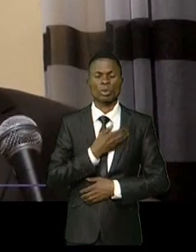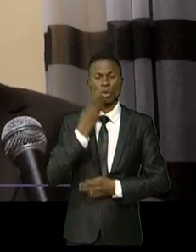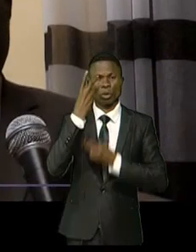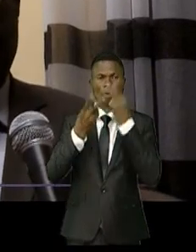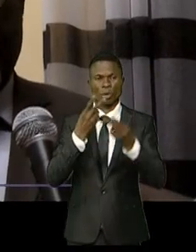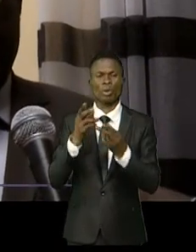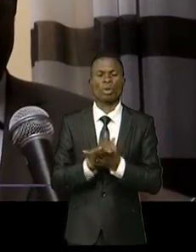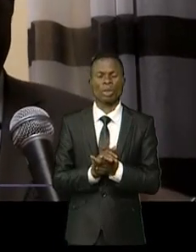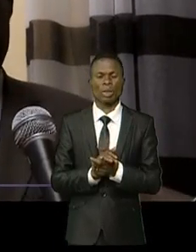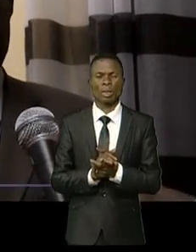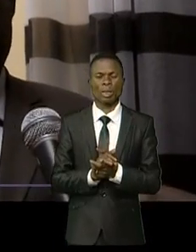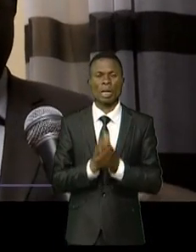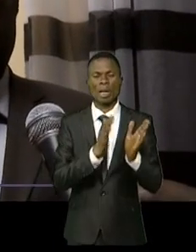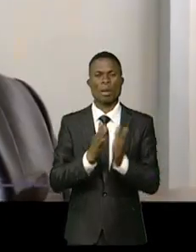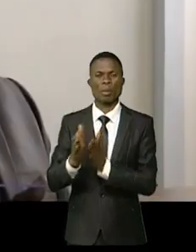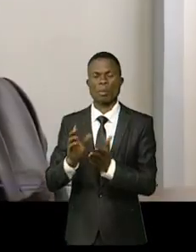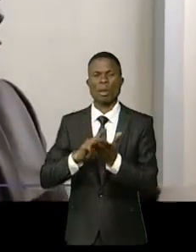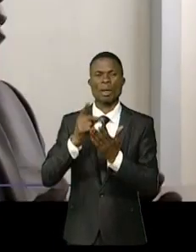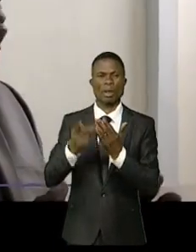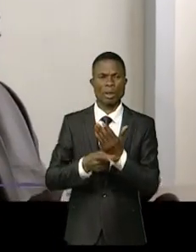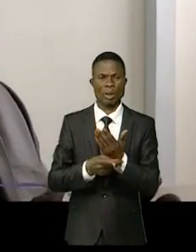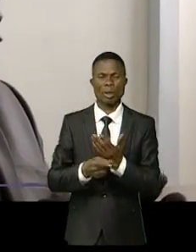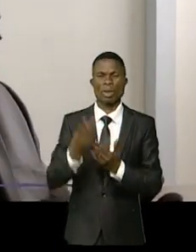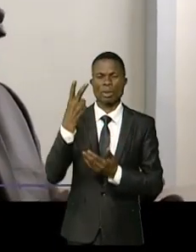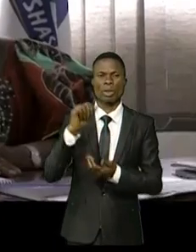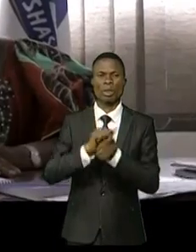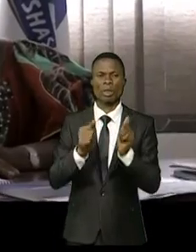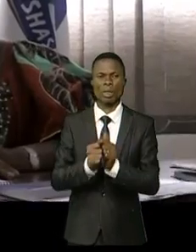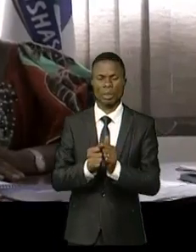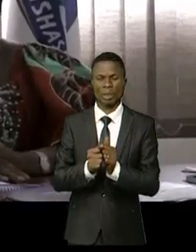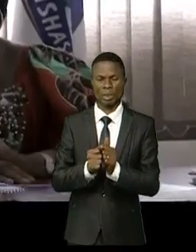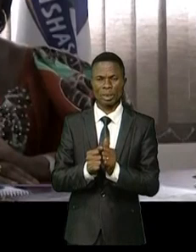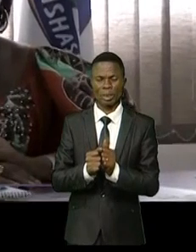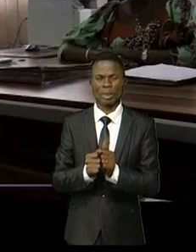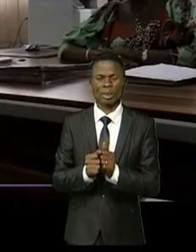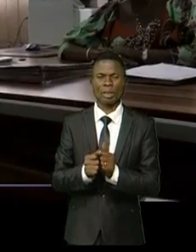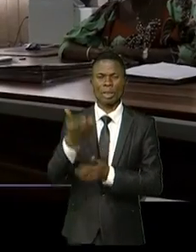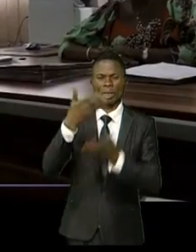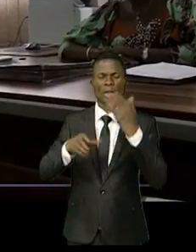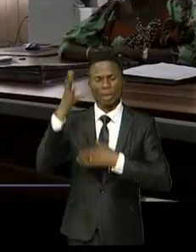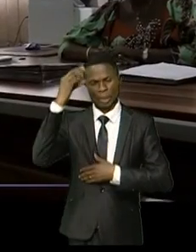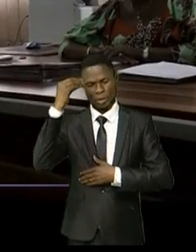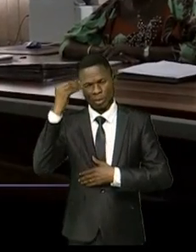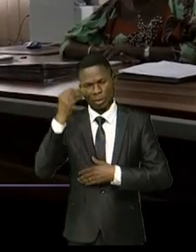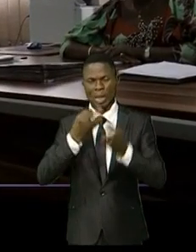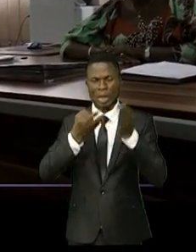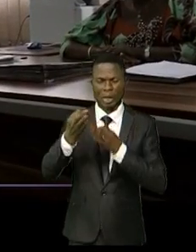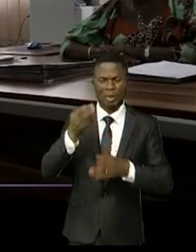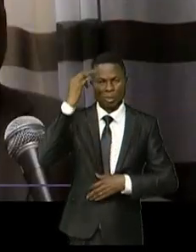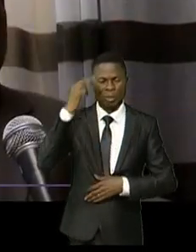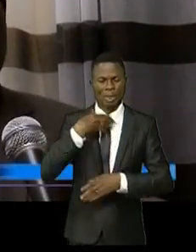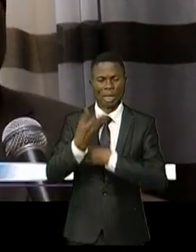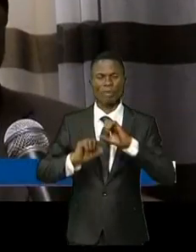s'est articulée à deux niveaux. Faire connaissance au ministre des Affaires